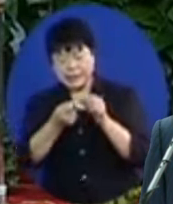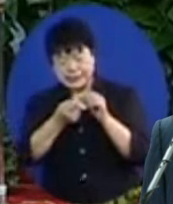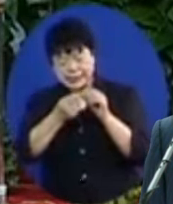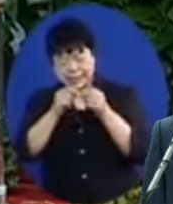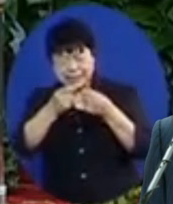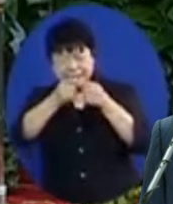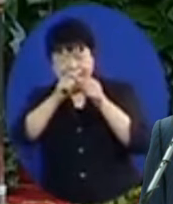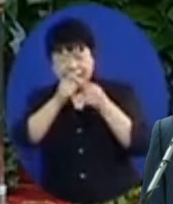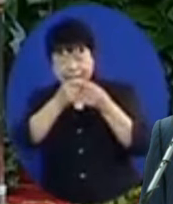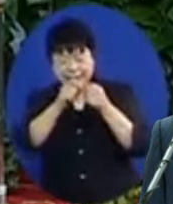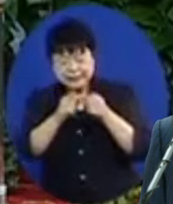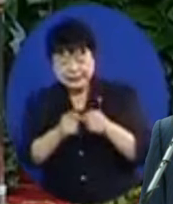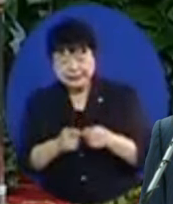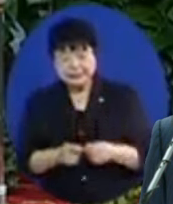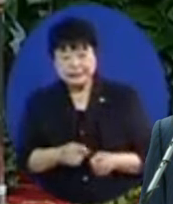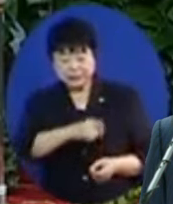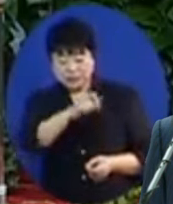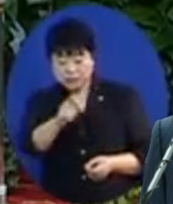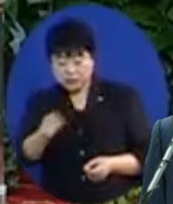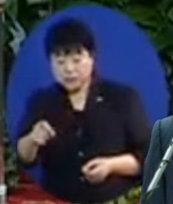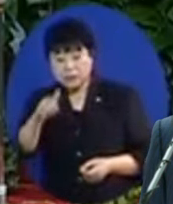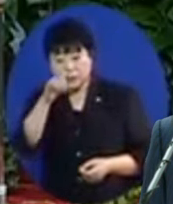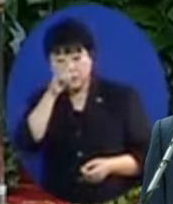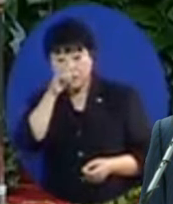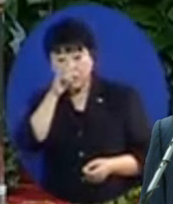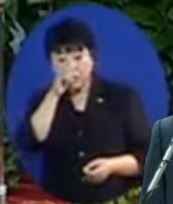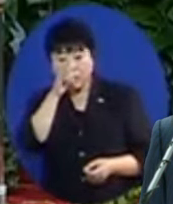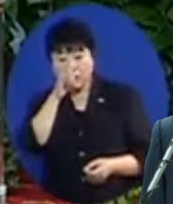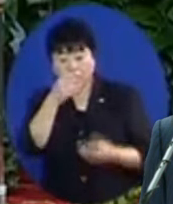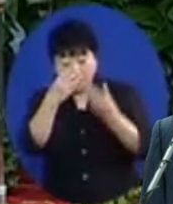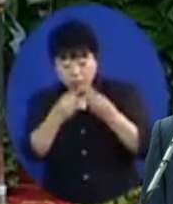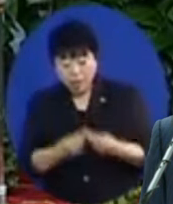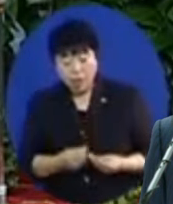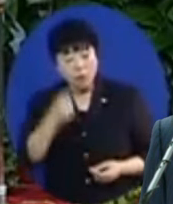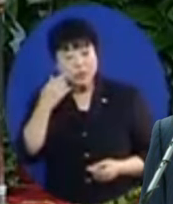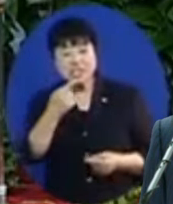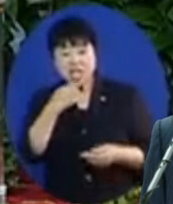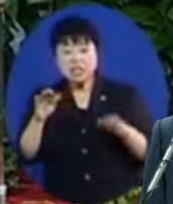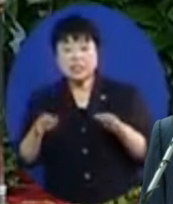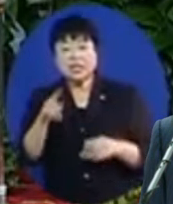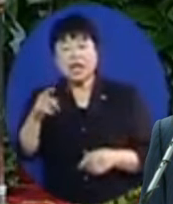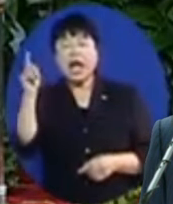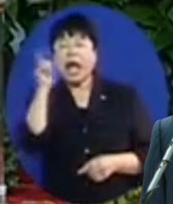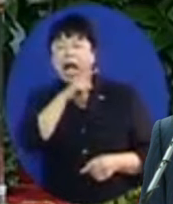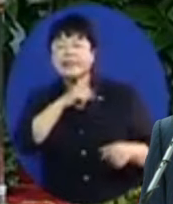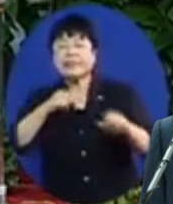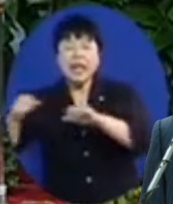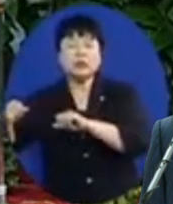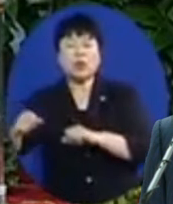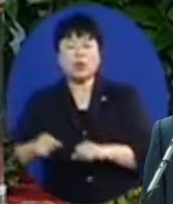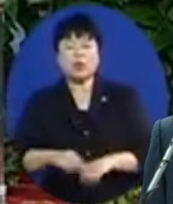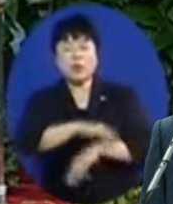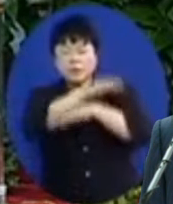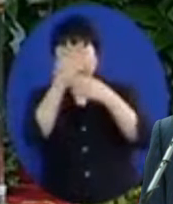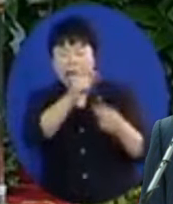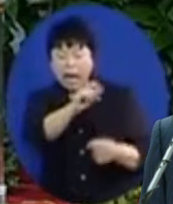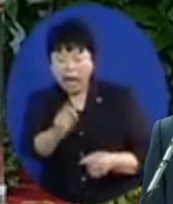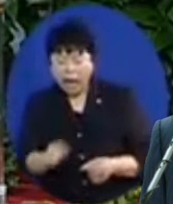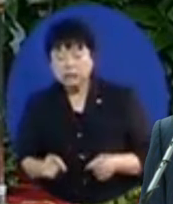깨알같이 차곡차곡 기록해놓은 글이 있었습니다. 시인이 내용을 묻자 천사는 당신의 악한 행동을 다 적어놓은 것이라고